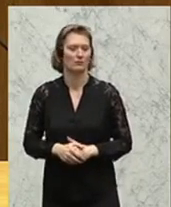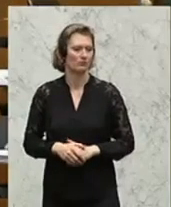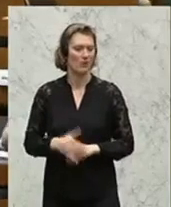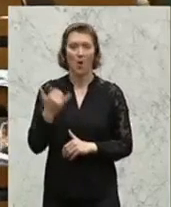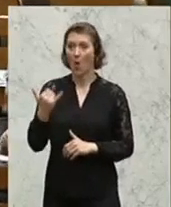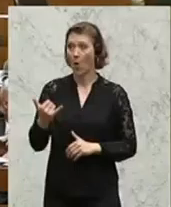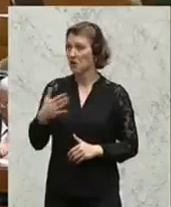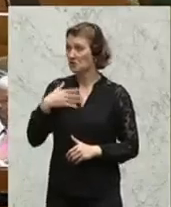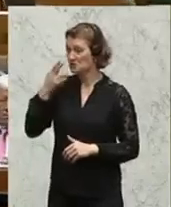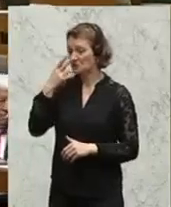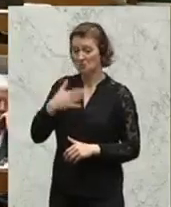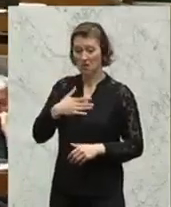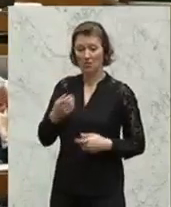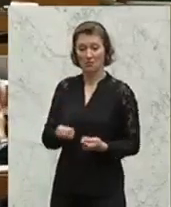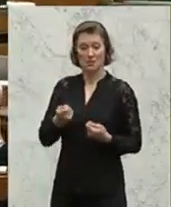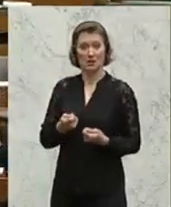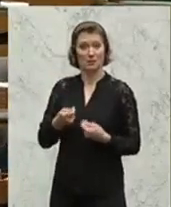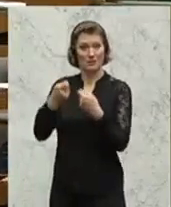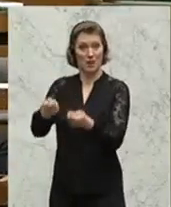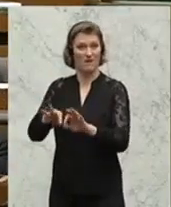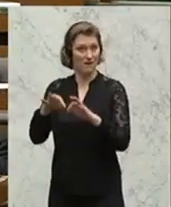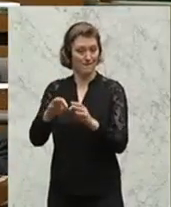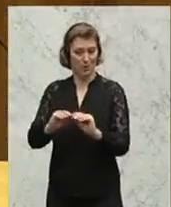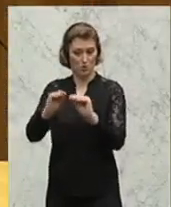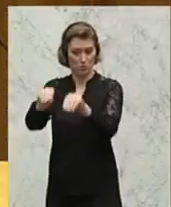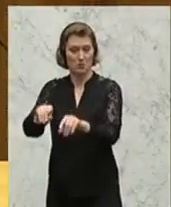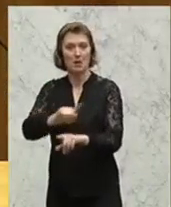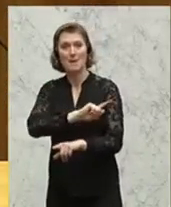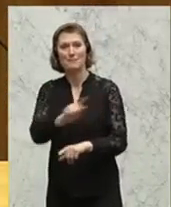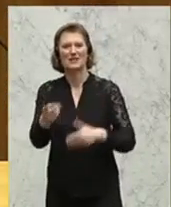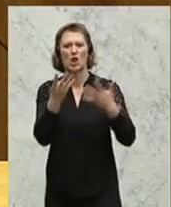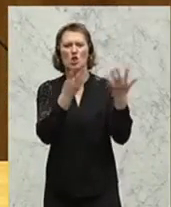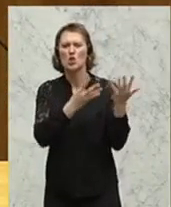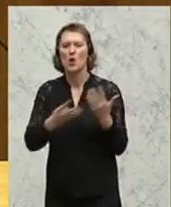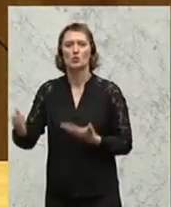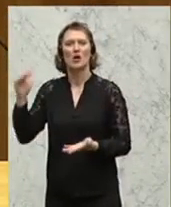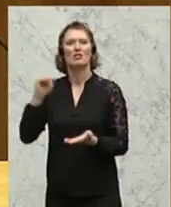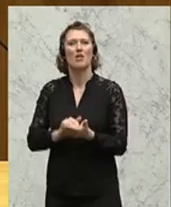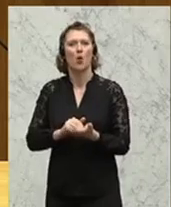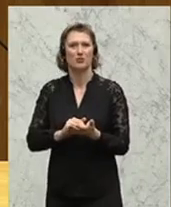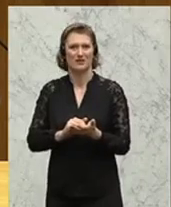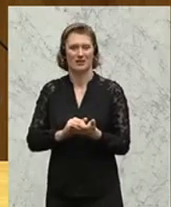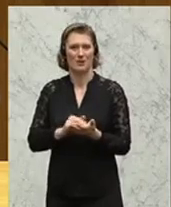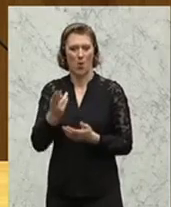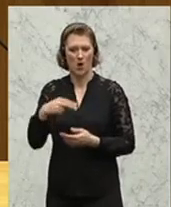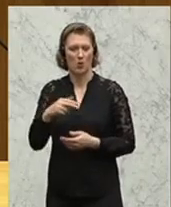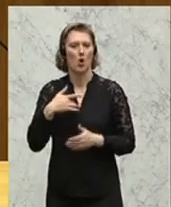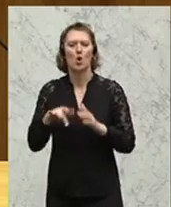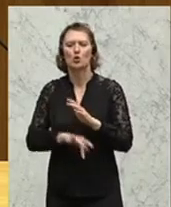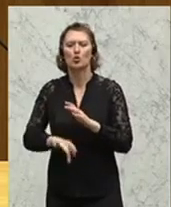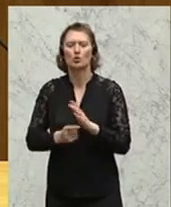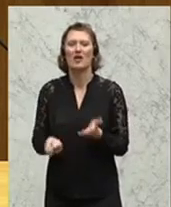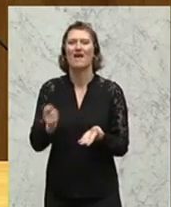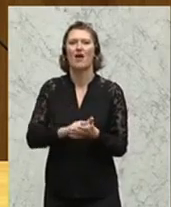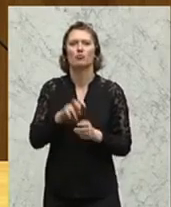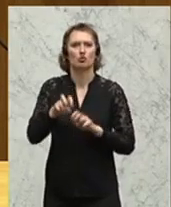Wenn ich heute meinen Betrieb übergebe in der Familie, dann brauche ich bis 900.000 Euro keine Grunderwerbsteuer zahlen. Ich glaube, das kann